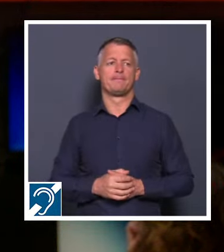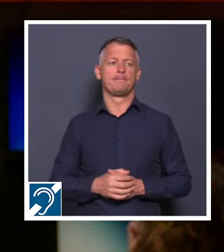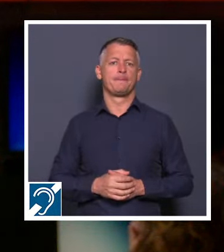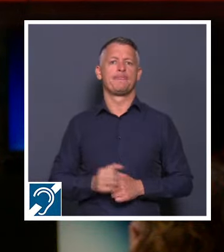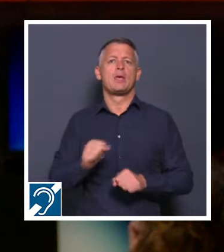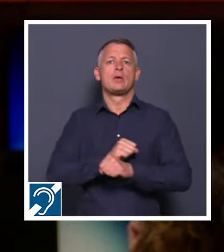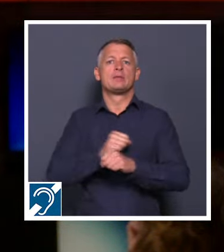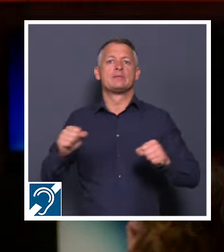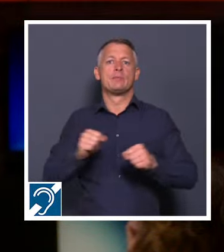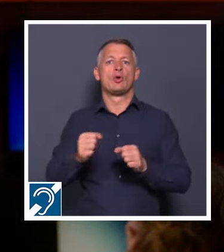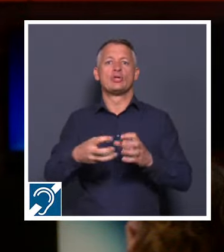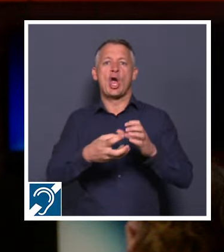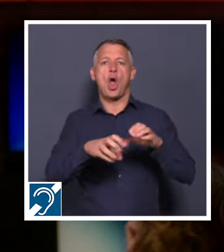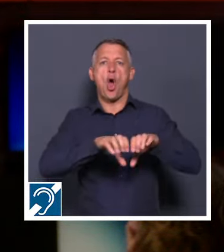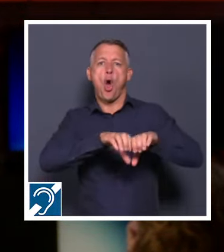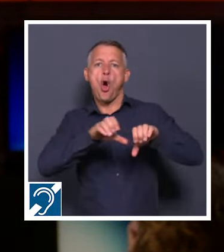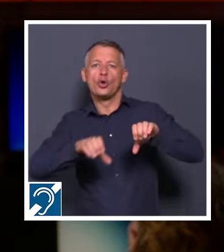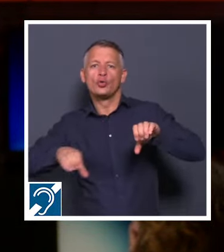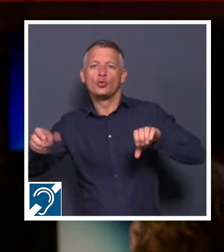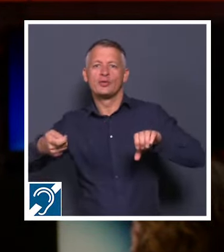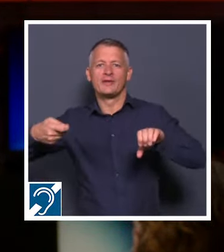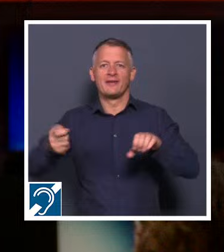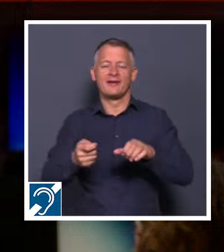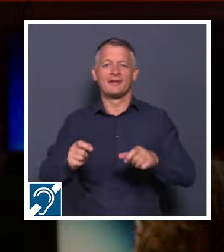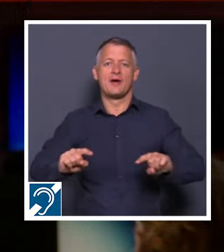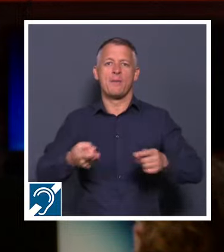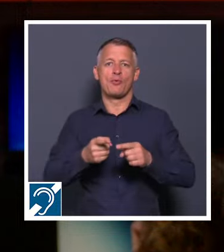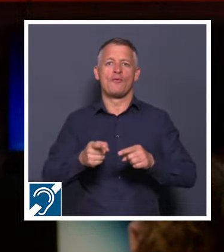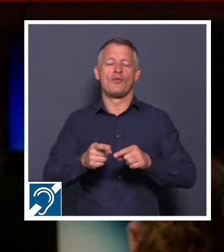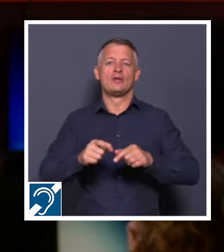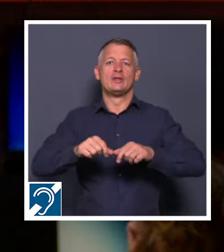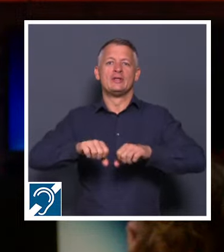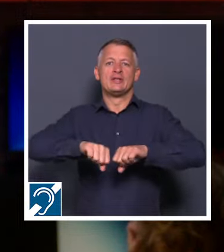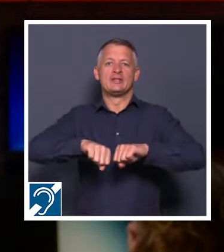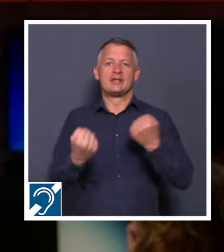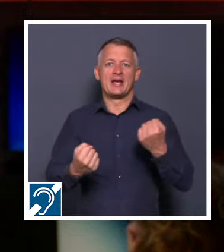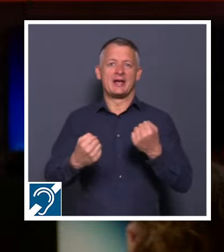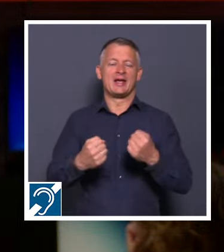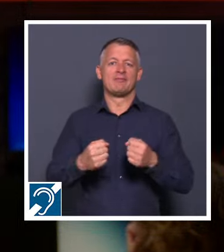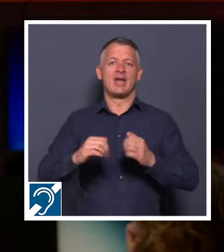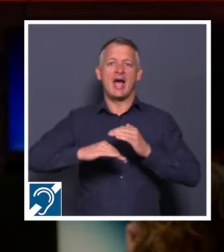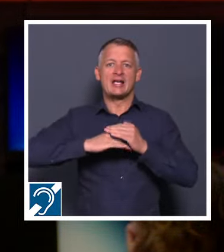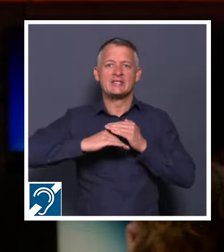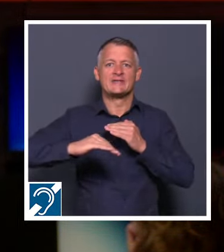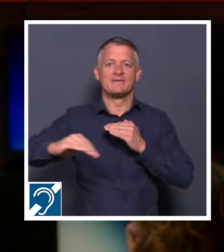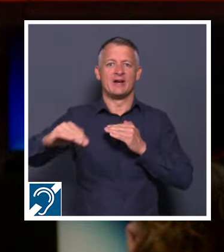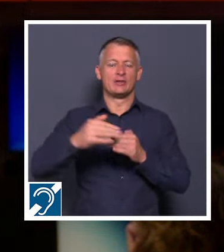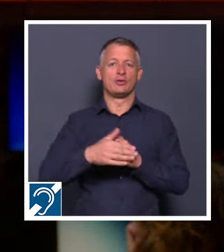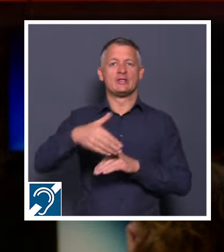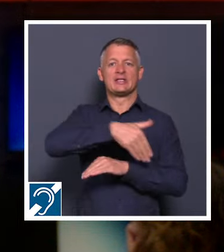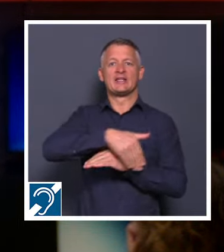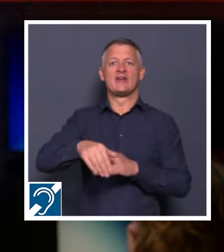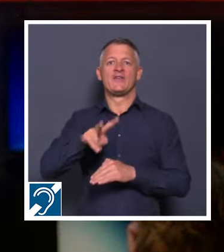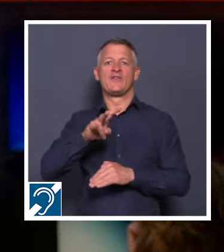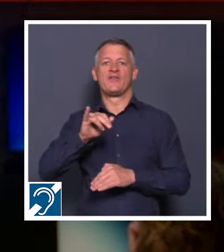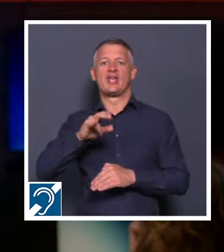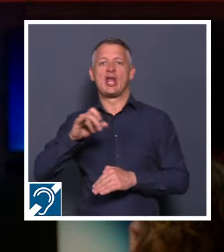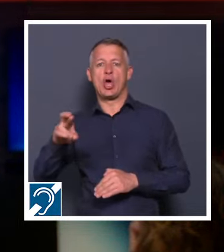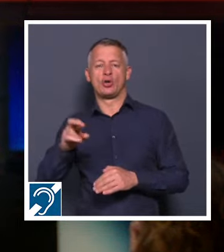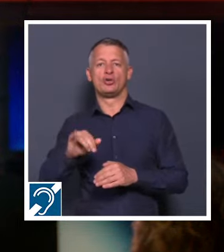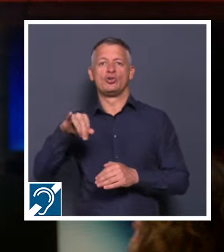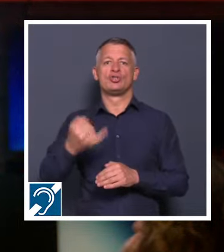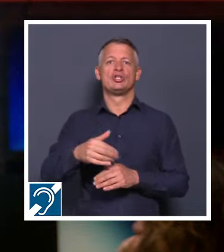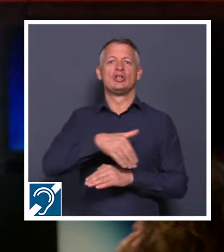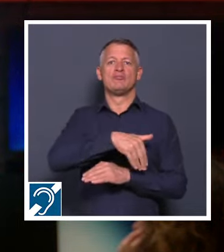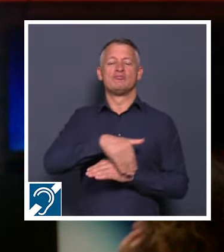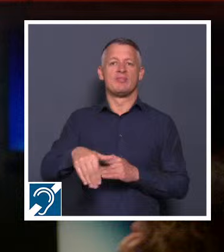O explozie la o conductă de gaze a dus la surparea asfaltului intersecția dintre Șoseaua Viilor și strada Constantin Istrate din București. Se făceau